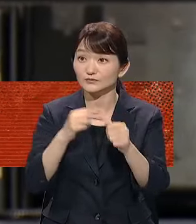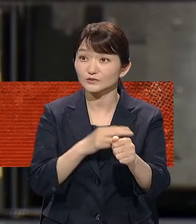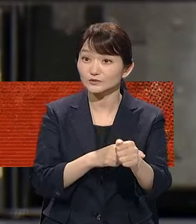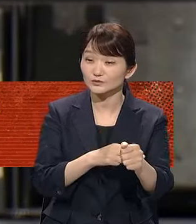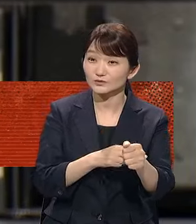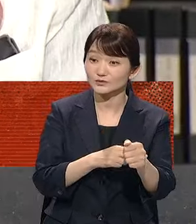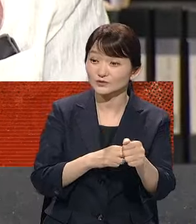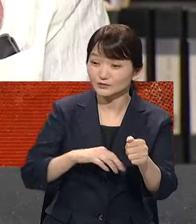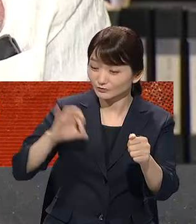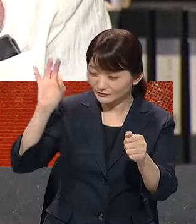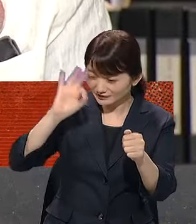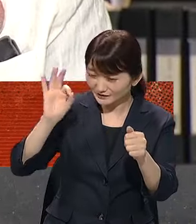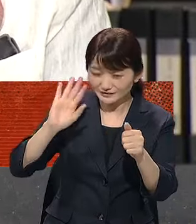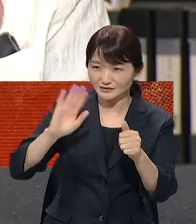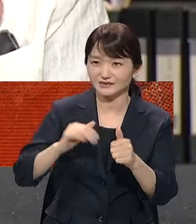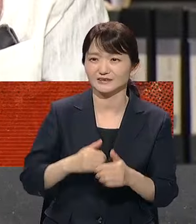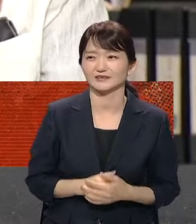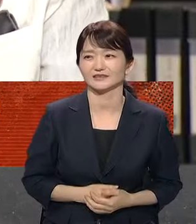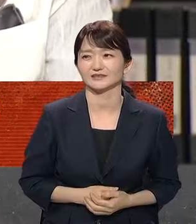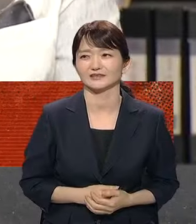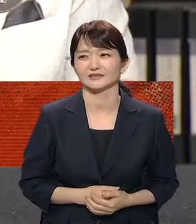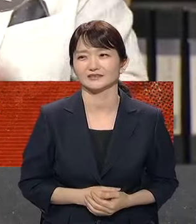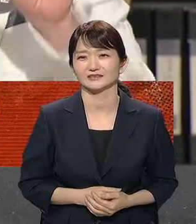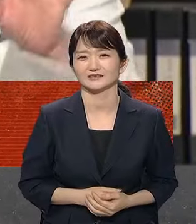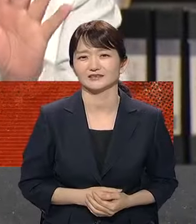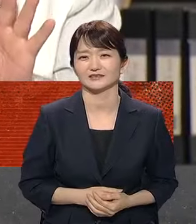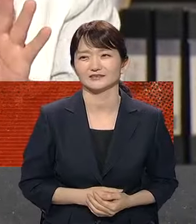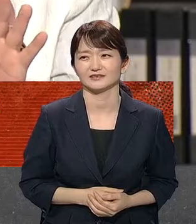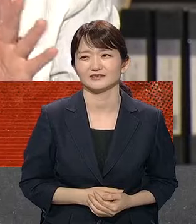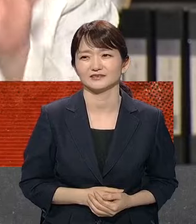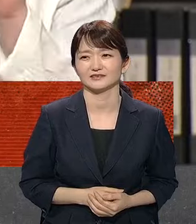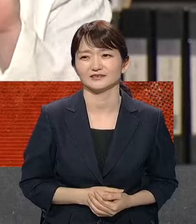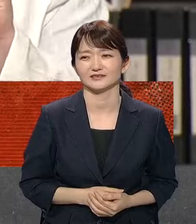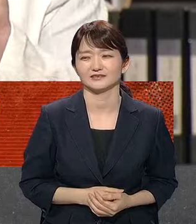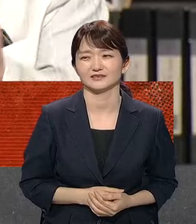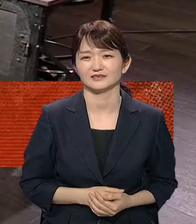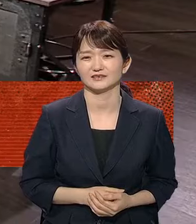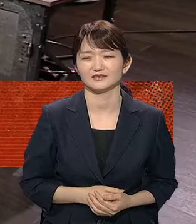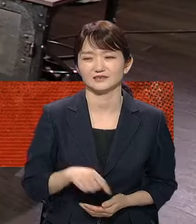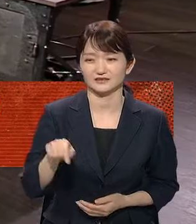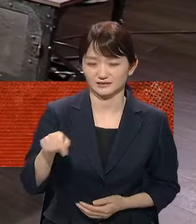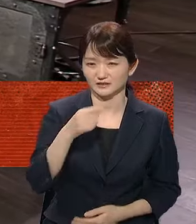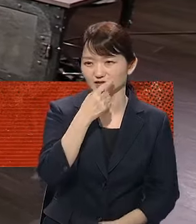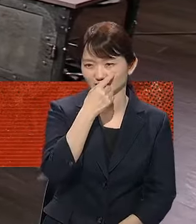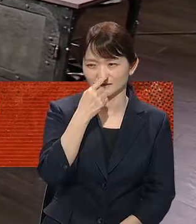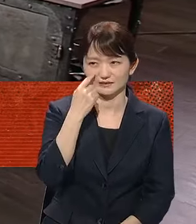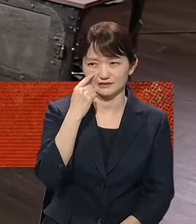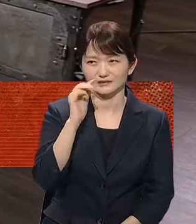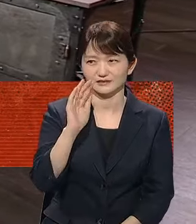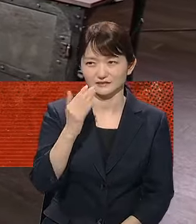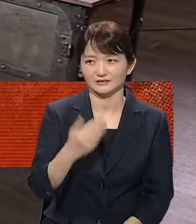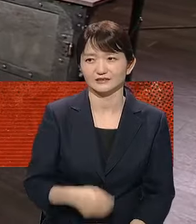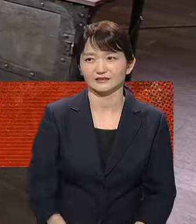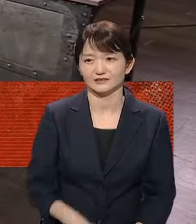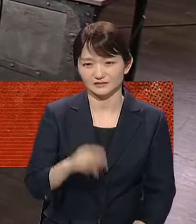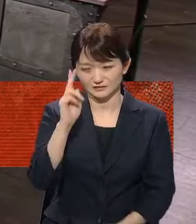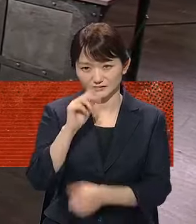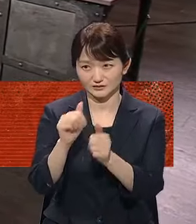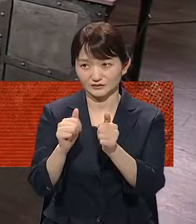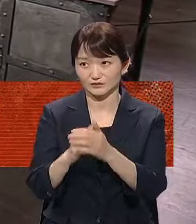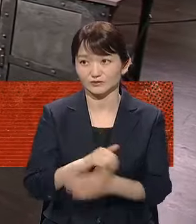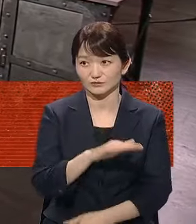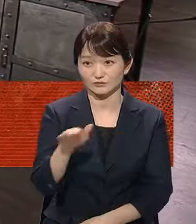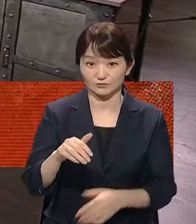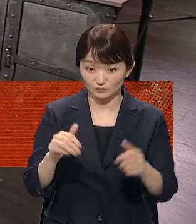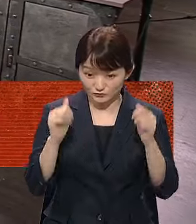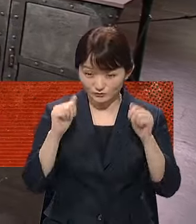찾아요 미안하지만 절대 안 찾습니다요 부분요 부분을 확인해야 되기 때문에 변호사 박변호사 우리 졸업할